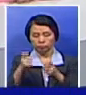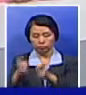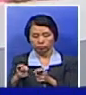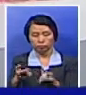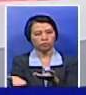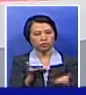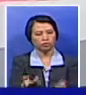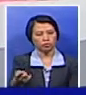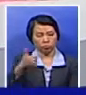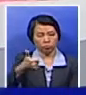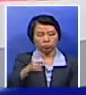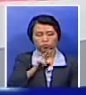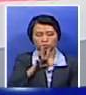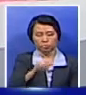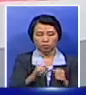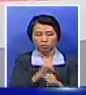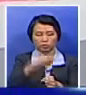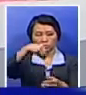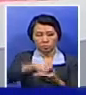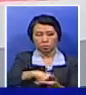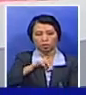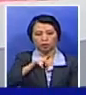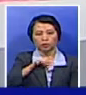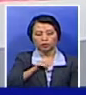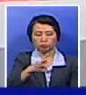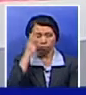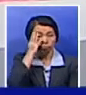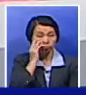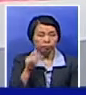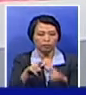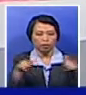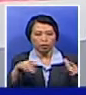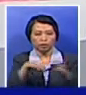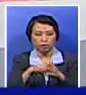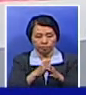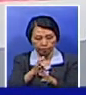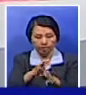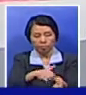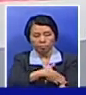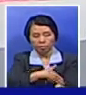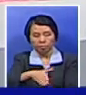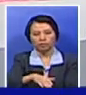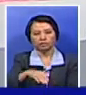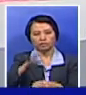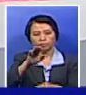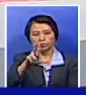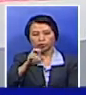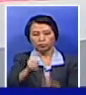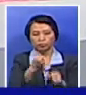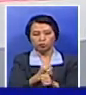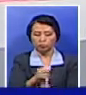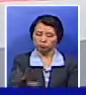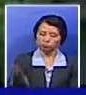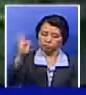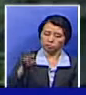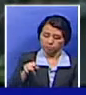perkhidmatan cemerlangnya selama 25 tahun di RTM dan pengalaman luasnya dalam bidang muzik selama lebih 30 tahun. Pelantikan